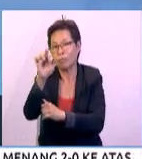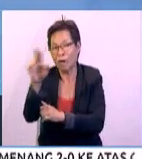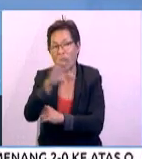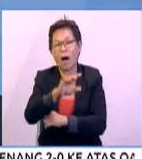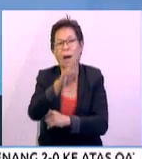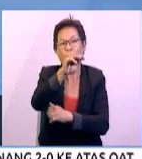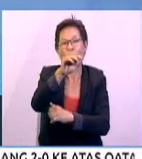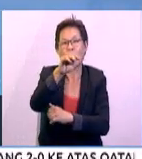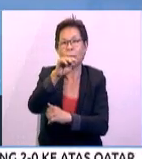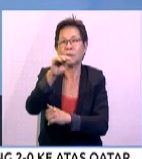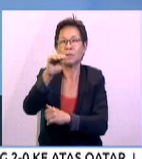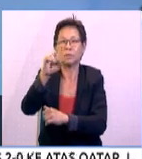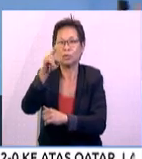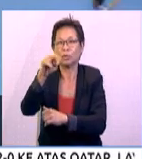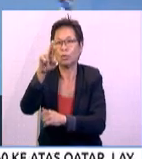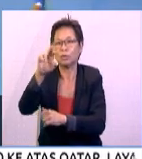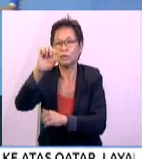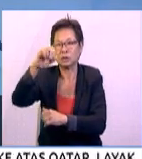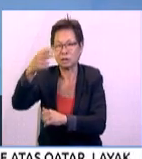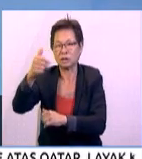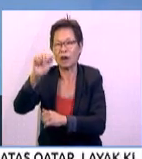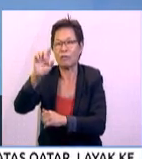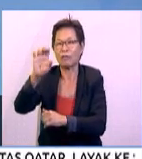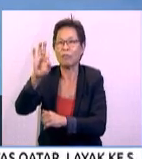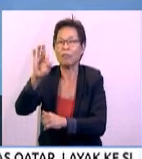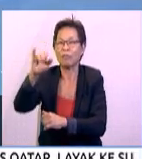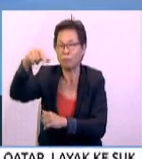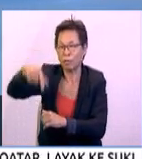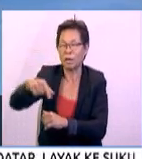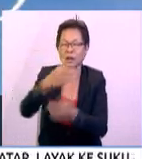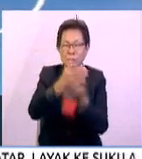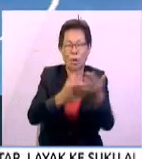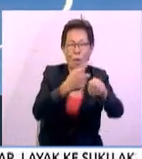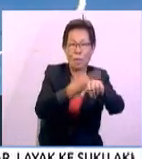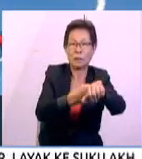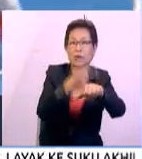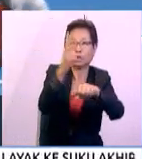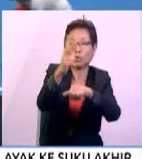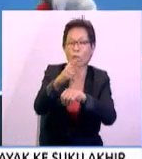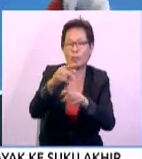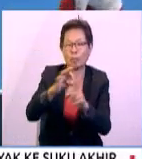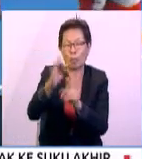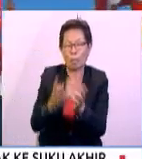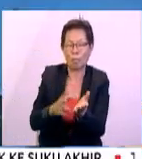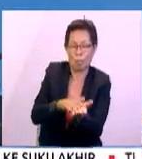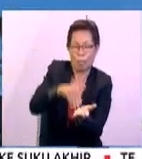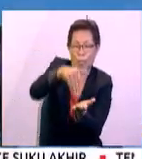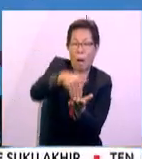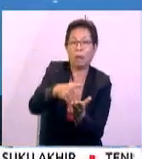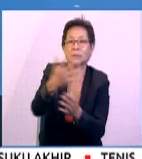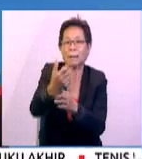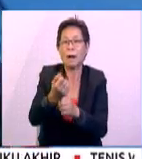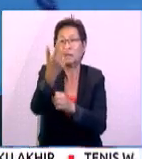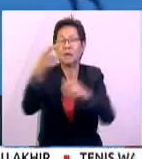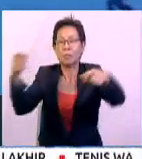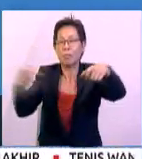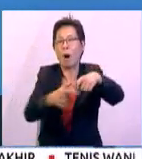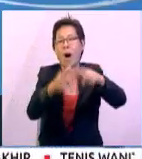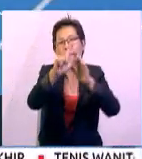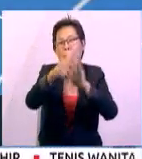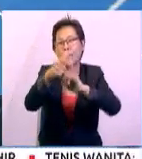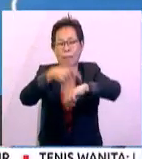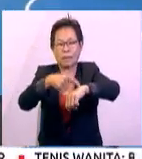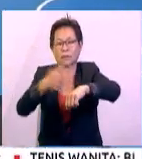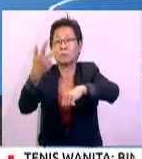Muhammad Syafiq Abdul Rashid. Separuh masa kedua, Pulau Pinang mencipta kebangkitan apabila menghasilkan 3 jaringan dalam tempoh 5